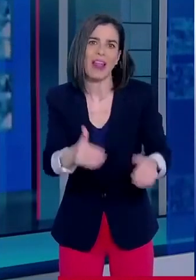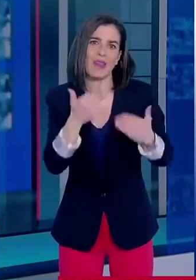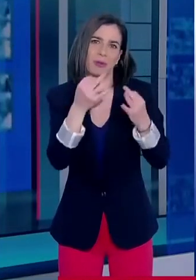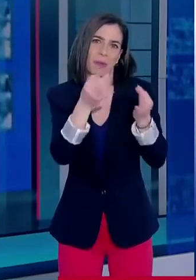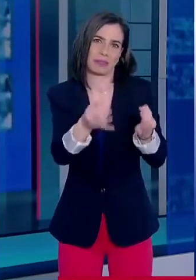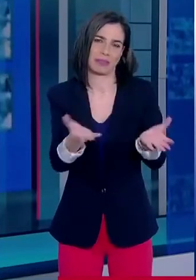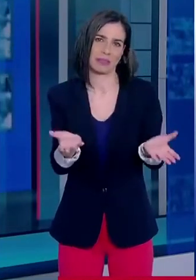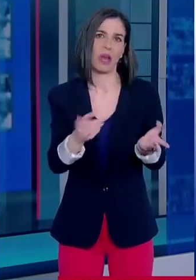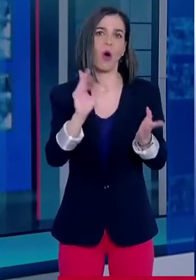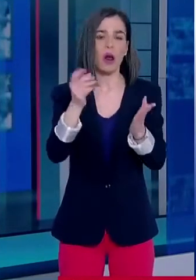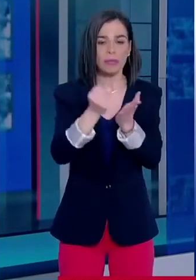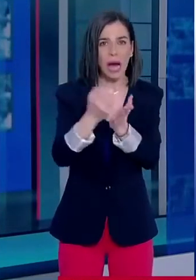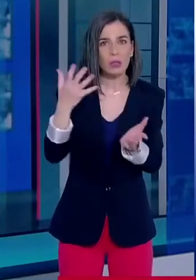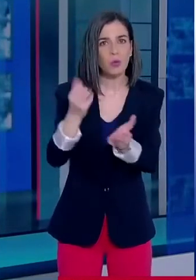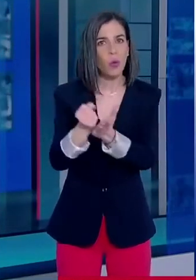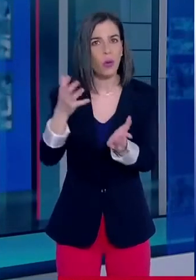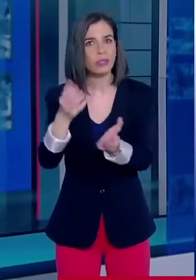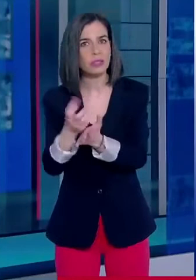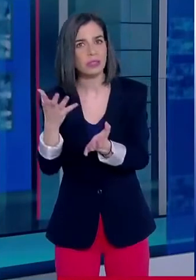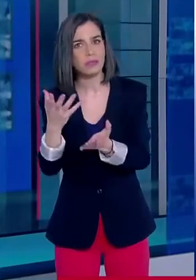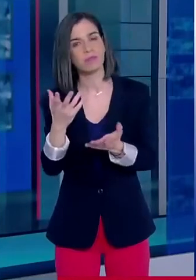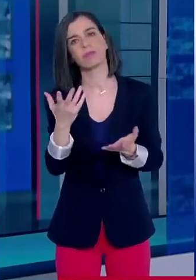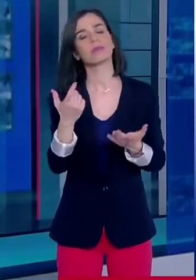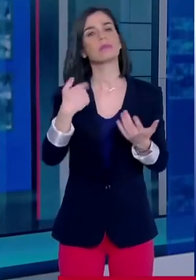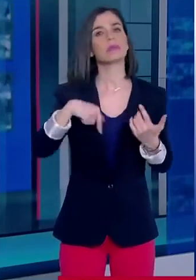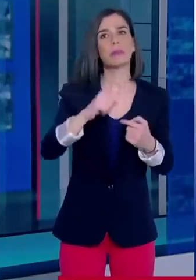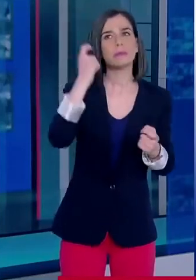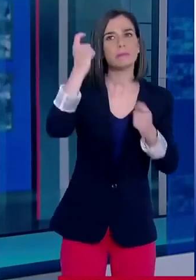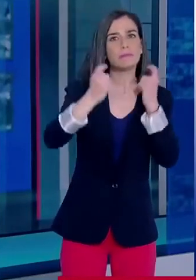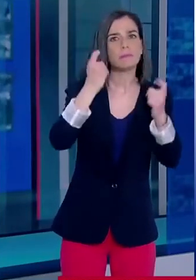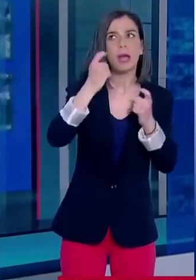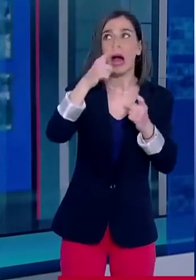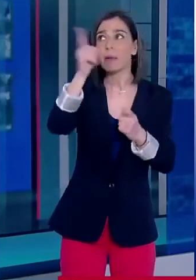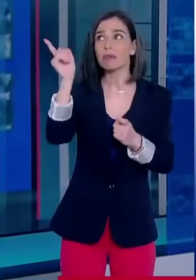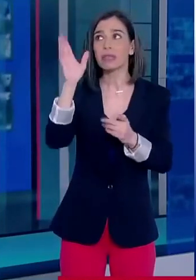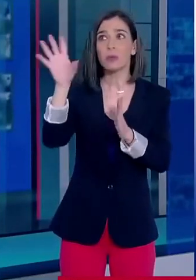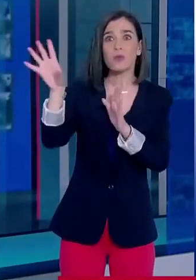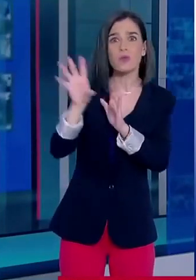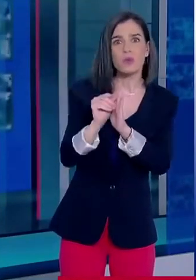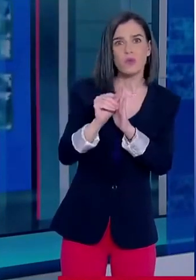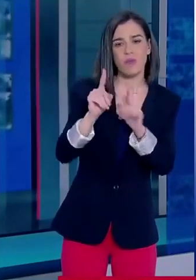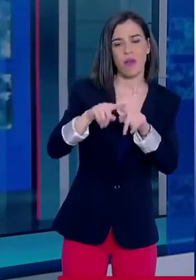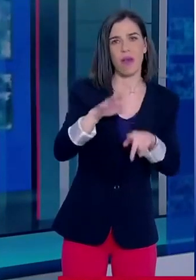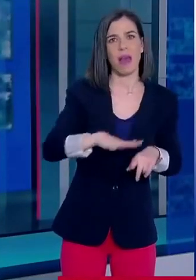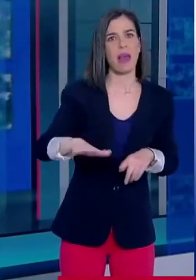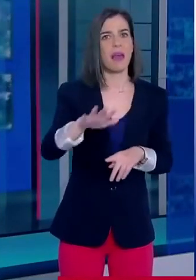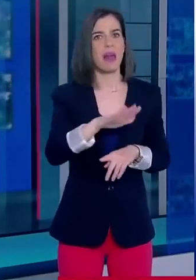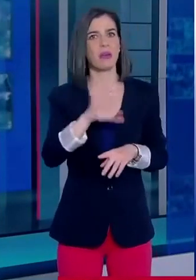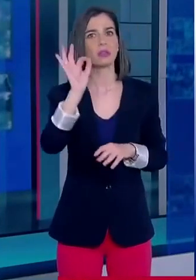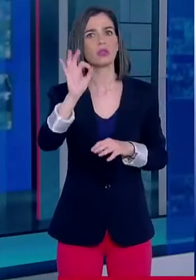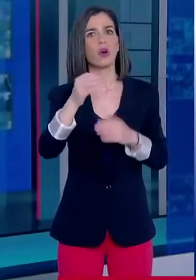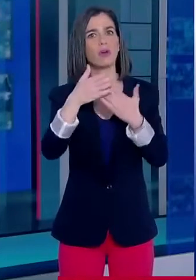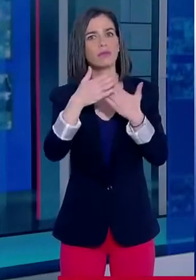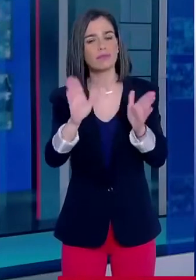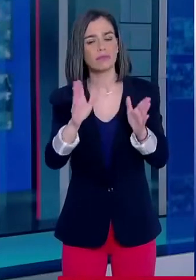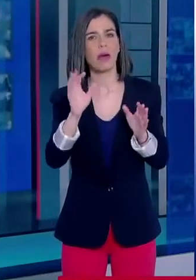σταθμίζουμε όλα, τα αξιολογούμε όλα και σκεφτόμαστε και εμείς τι από αυτά θα μπορούσε να ωφελήσει τη χώρα μας όσον αφορά τη σταδιακή ανάπτυξη